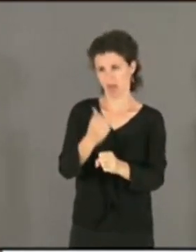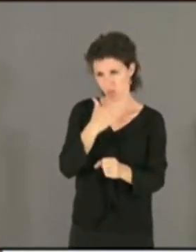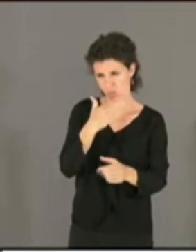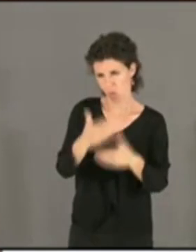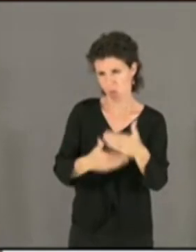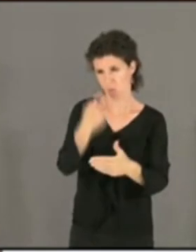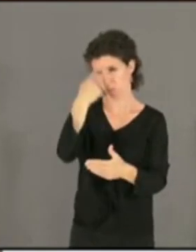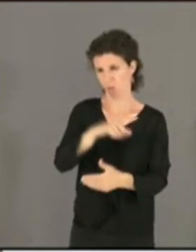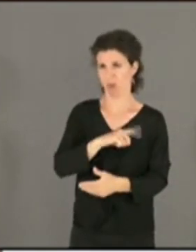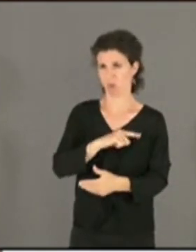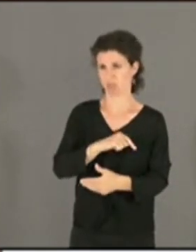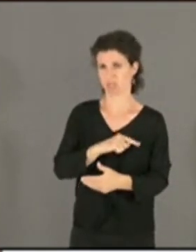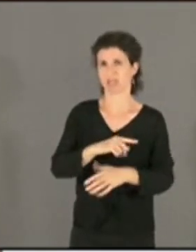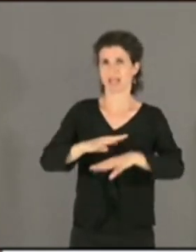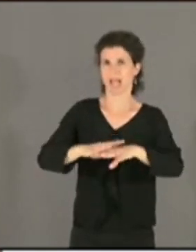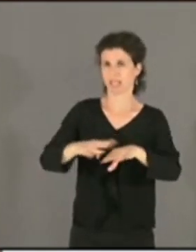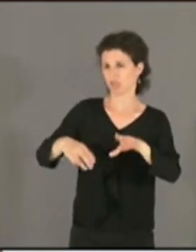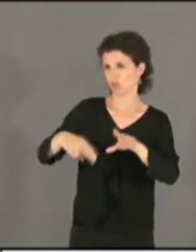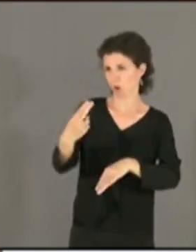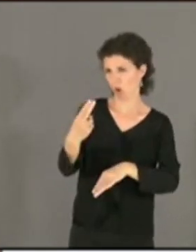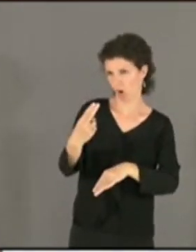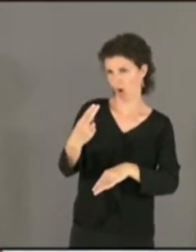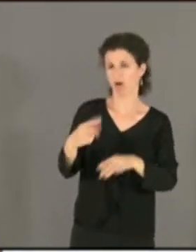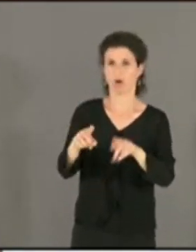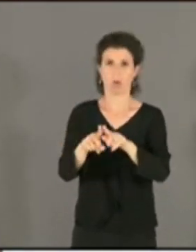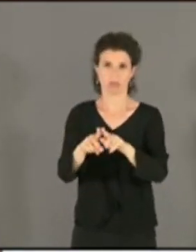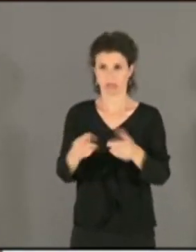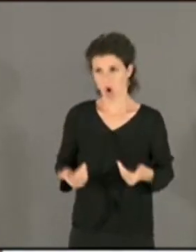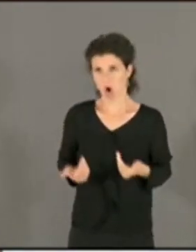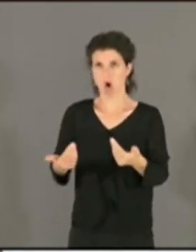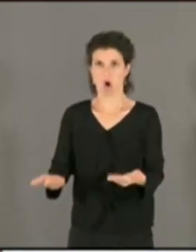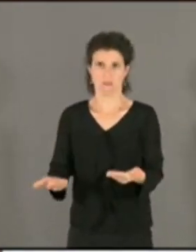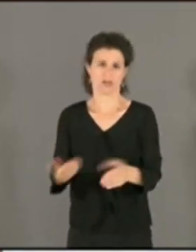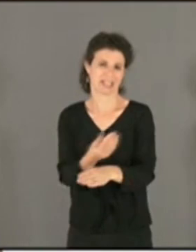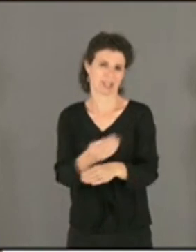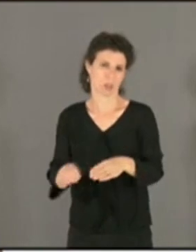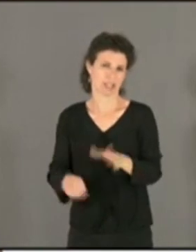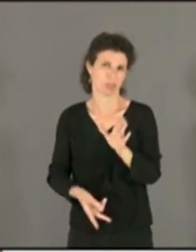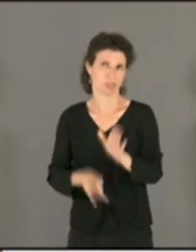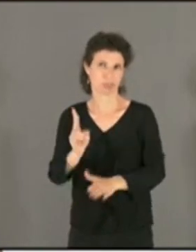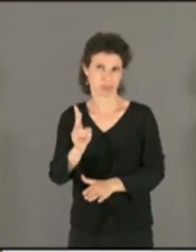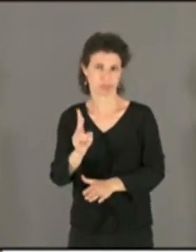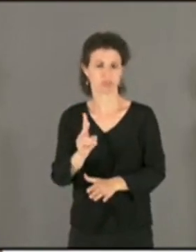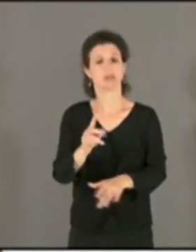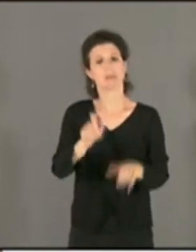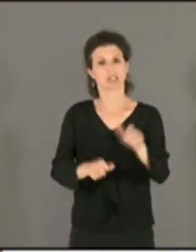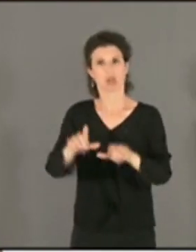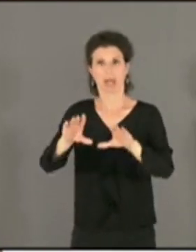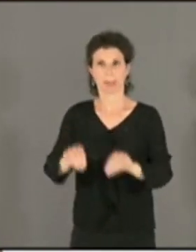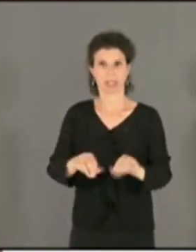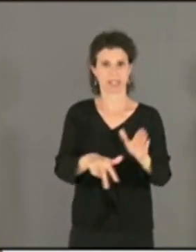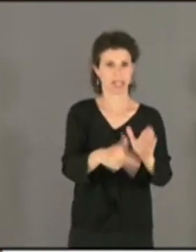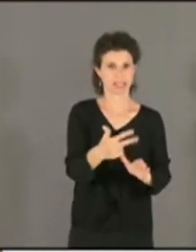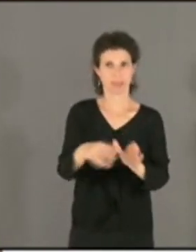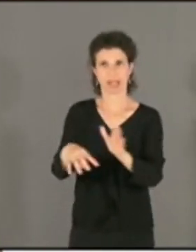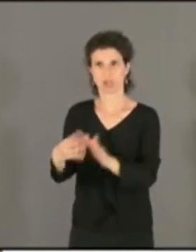l'ordre dans les quartiers nord et ainsi offrir une plus grande sécurité aux Marseillais des 13e et 14e arrondissements.